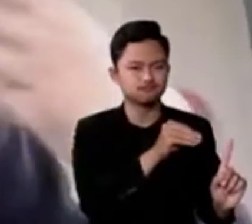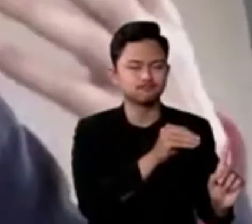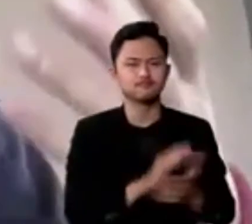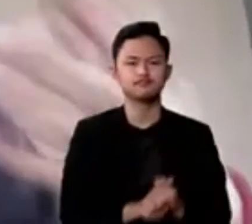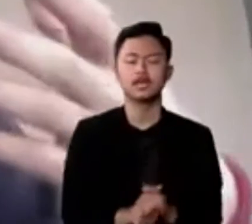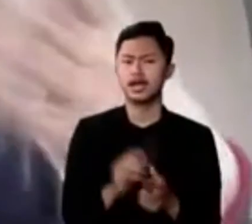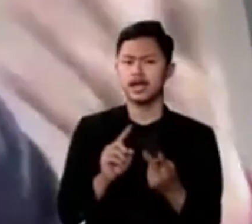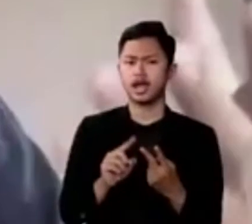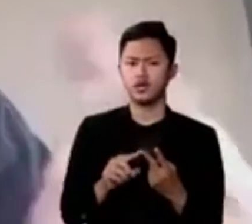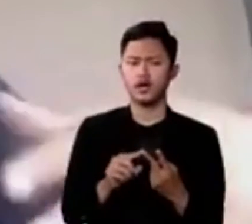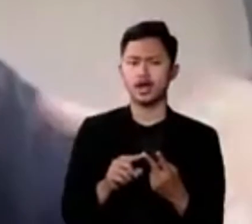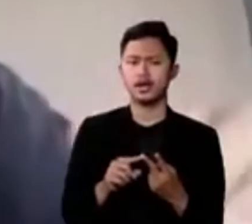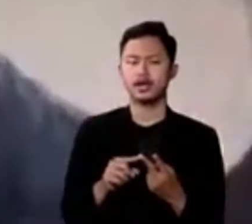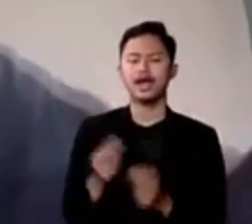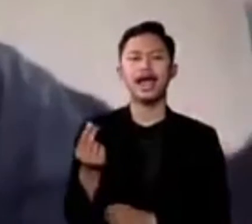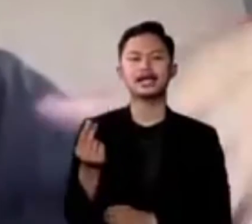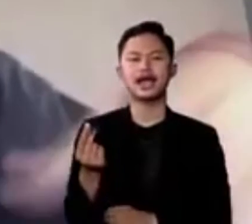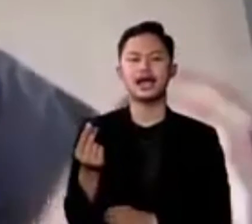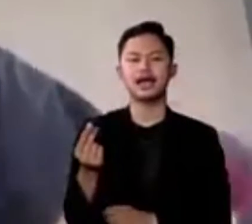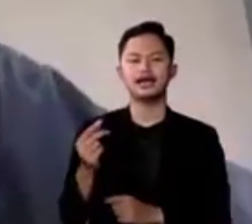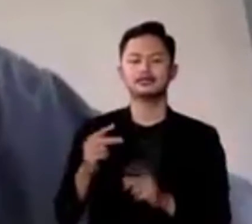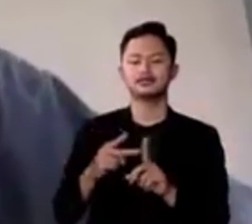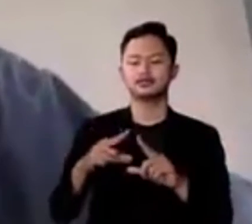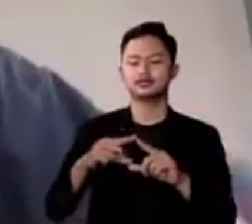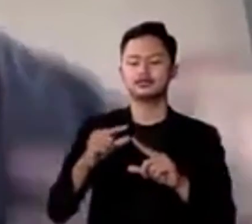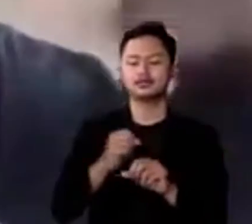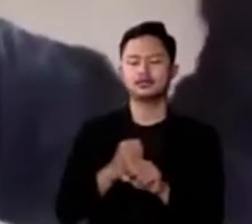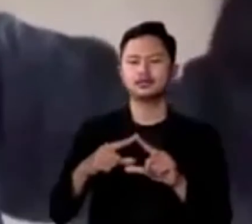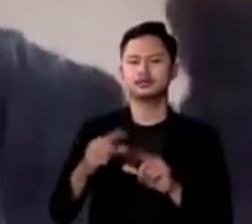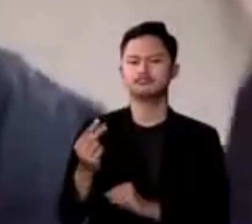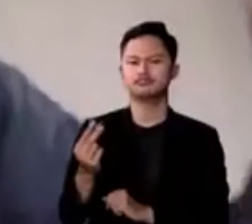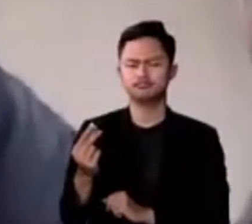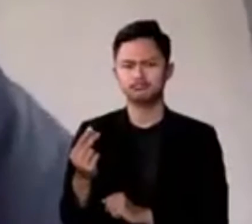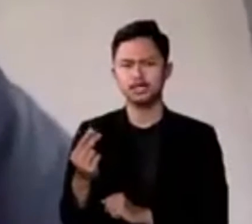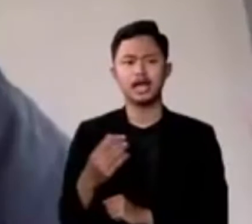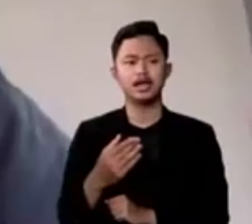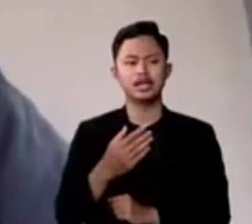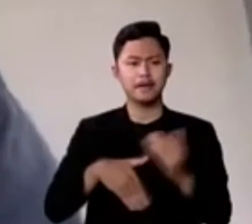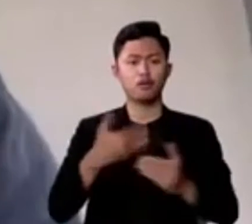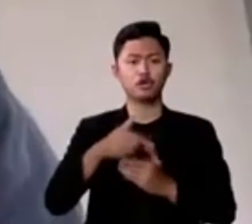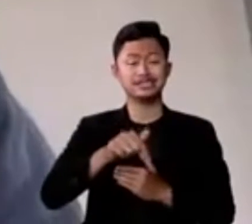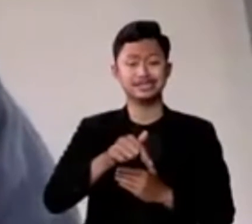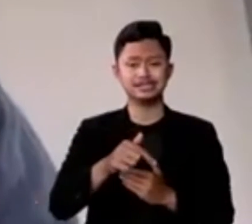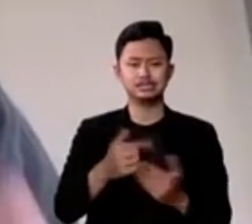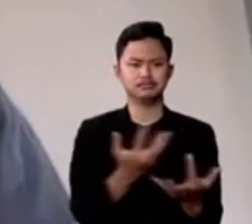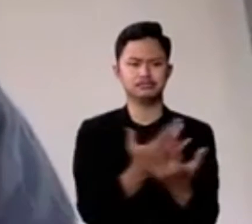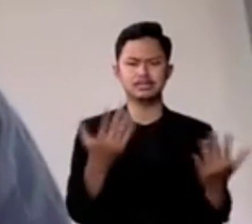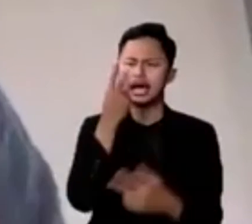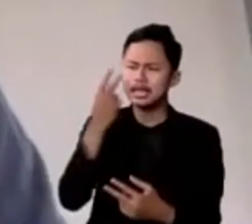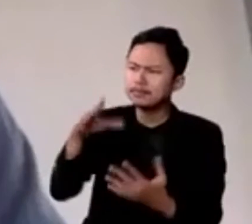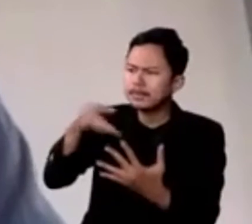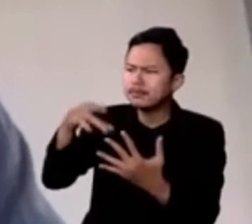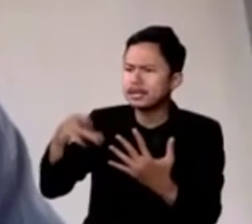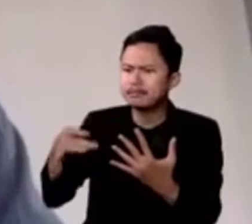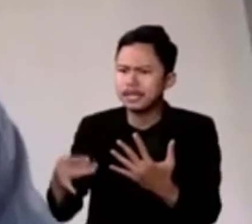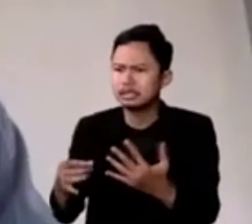gua dari sisi dari sisi Praktis Jadi kalau ada ada ada faktor keras yang detail selama proses ini terjadi kirim itu yang tak yang